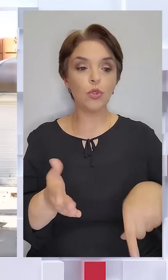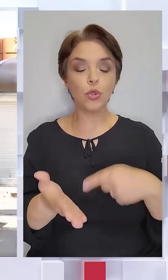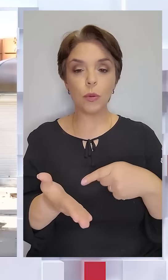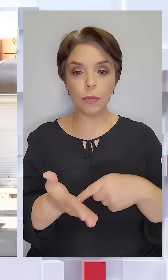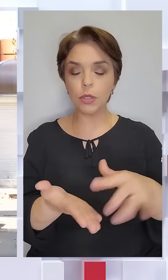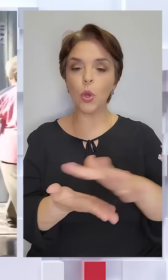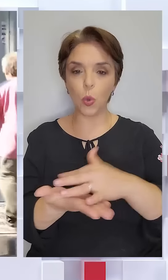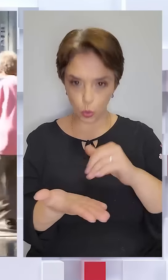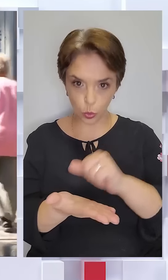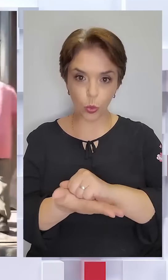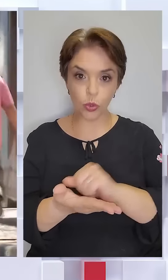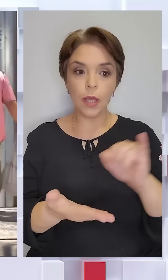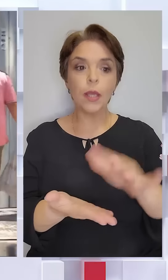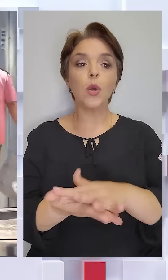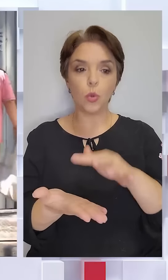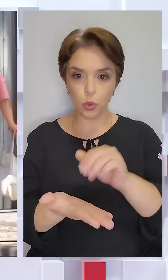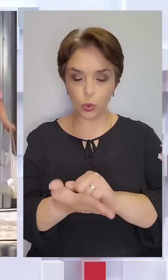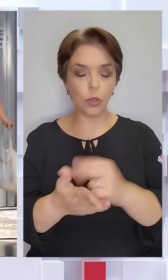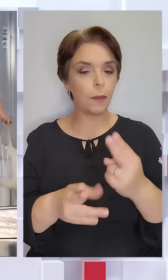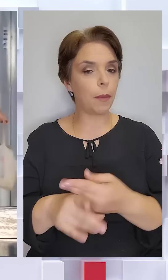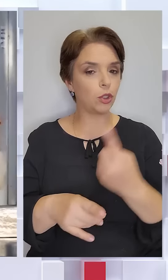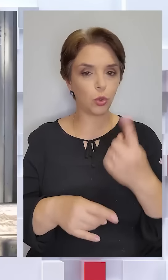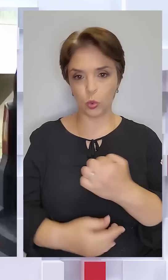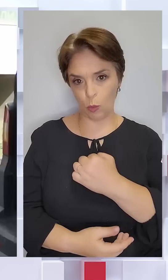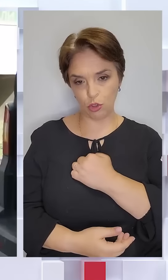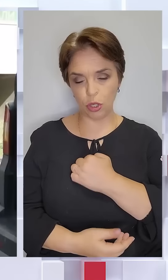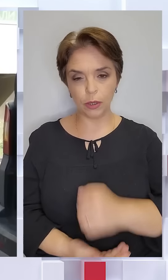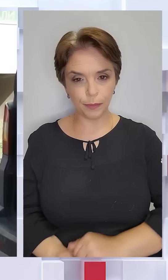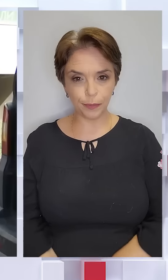місто руйнується і руйнується без жодної пощади.